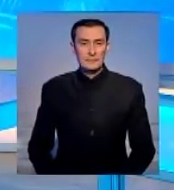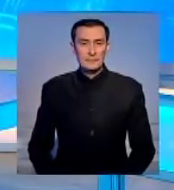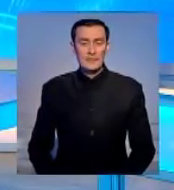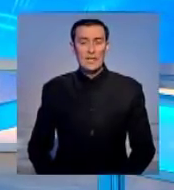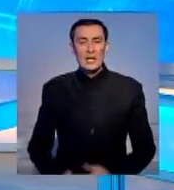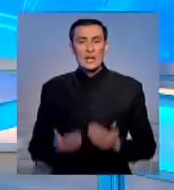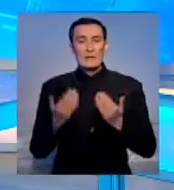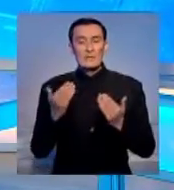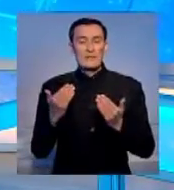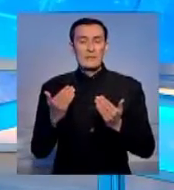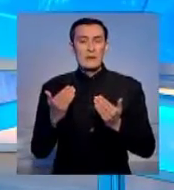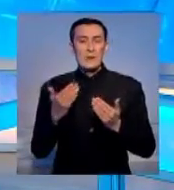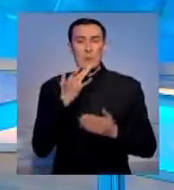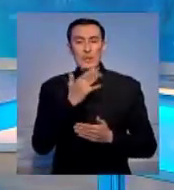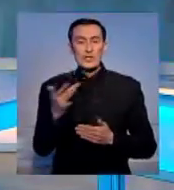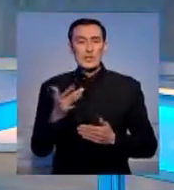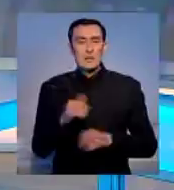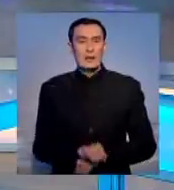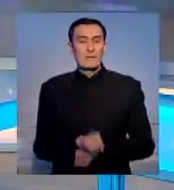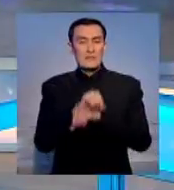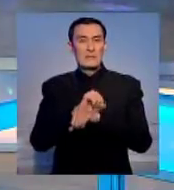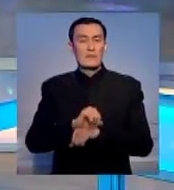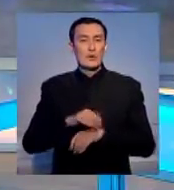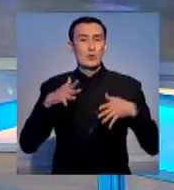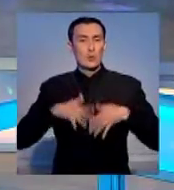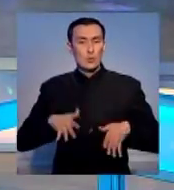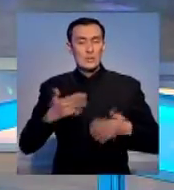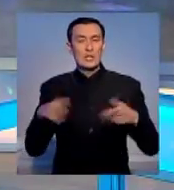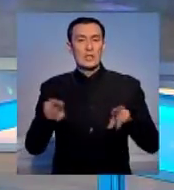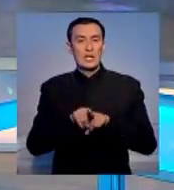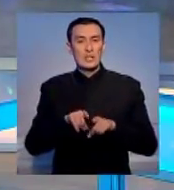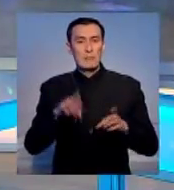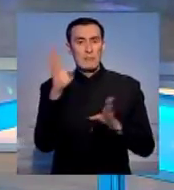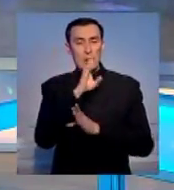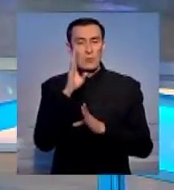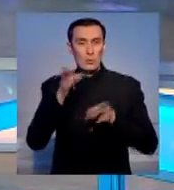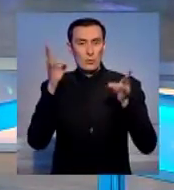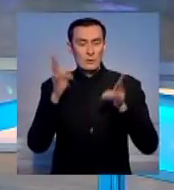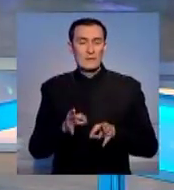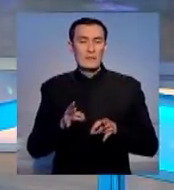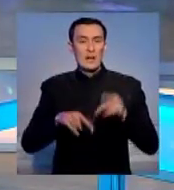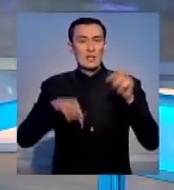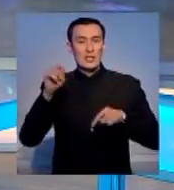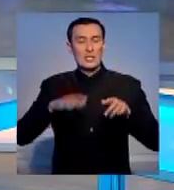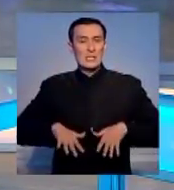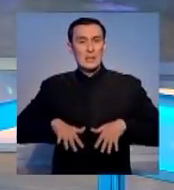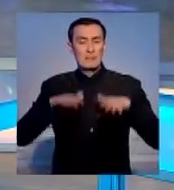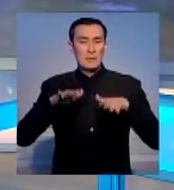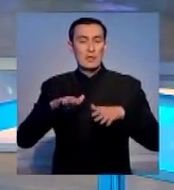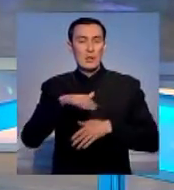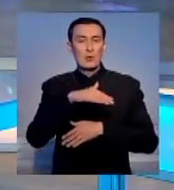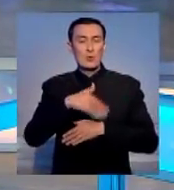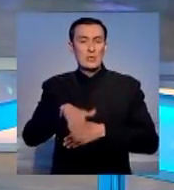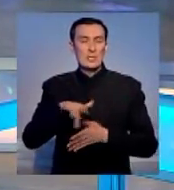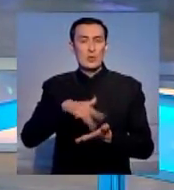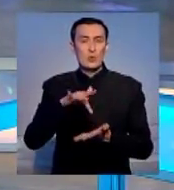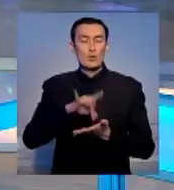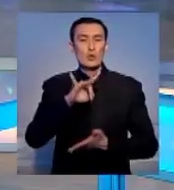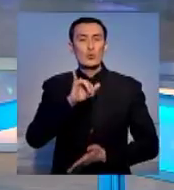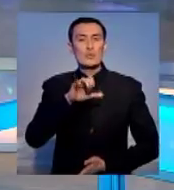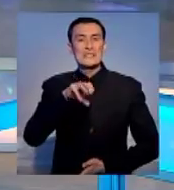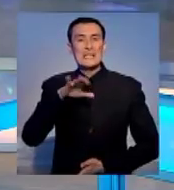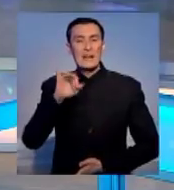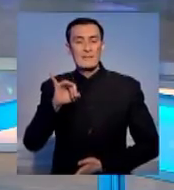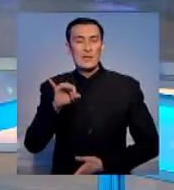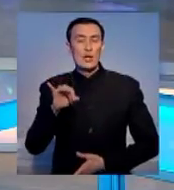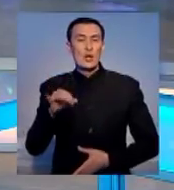На фоне политических страстей в Грузии бушует и природа. В результате проливного дождя затопило улицы города Рустави. В течение всей